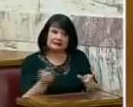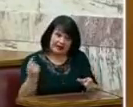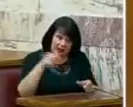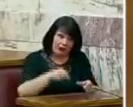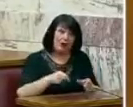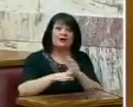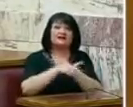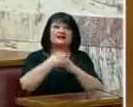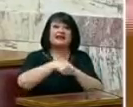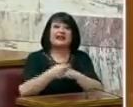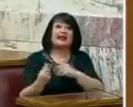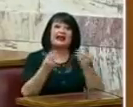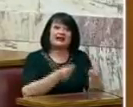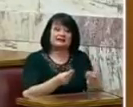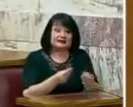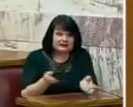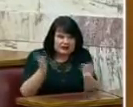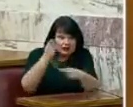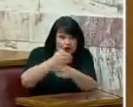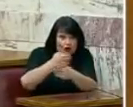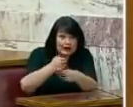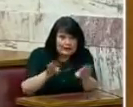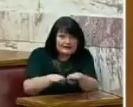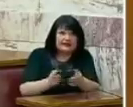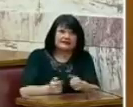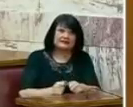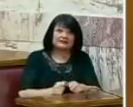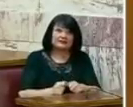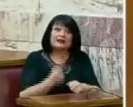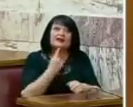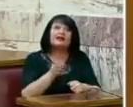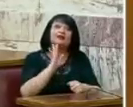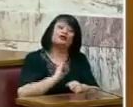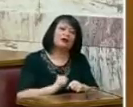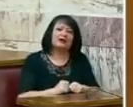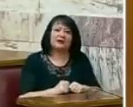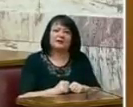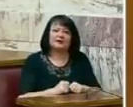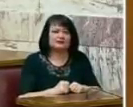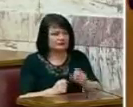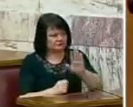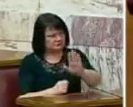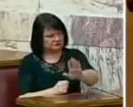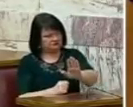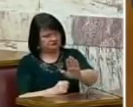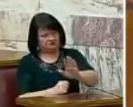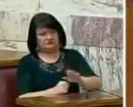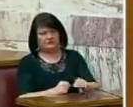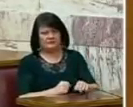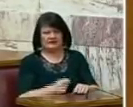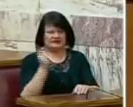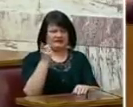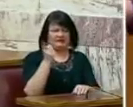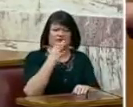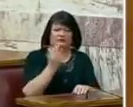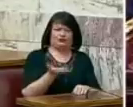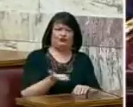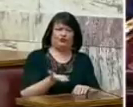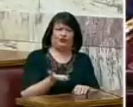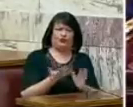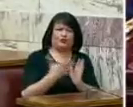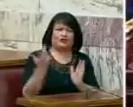το έχετε θάψει από τα ΜΜΕ. Και το είχε δει. Κατέβασε το χεράκι τώρα. Κατέβασε το χεράκι. 15 φορές. Ή 15 φορές είπε στο